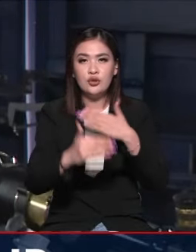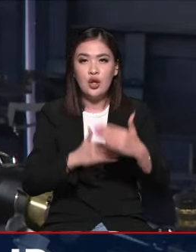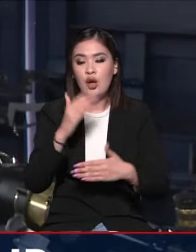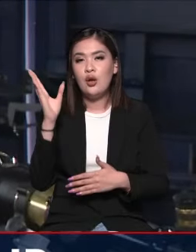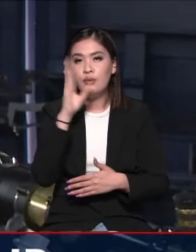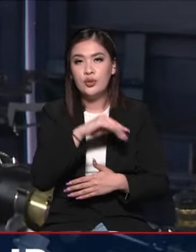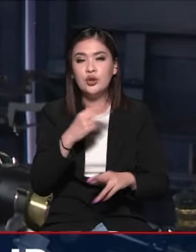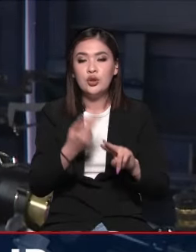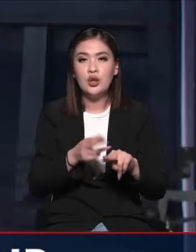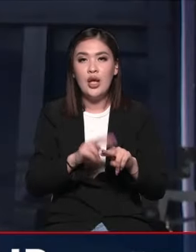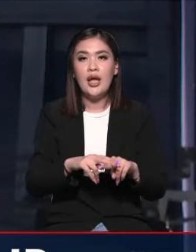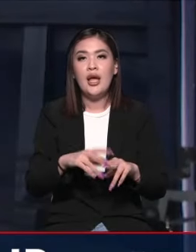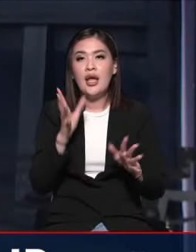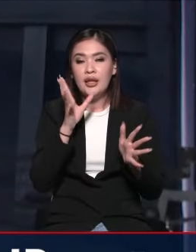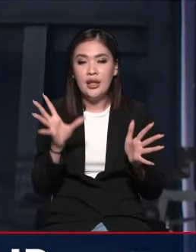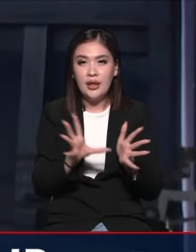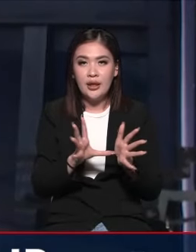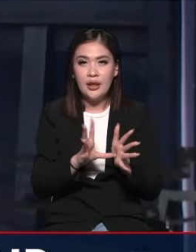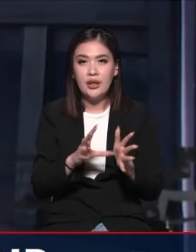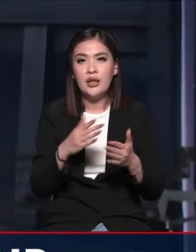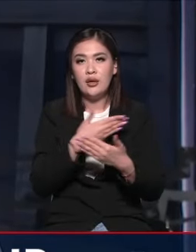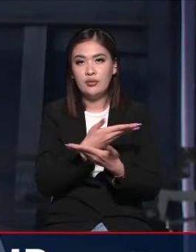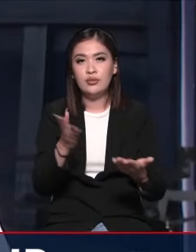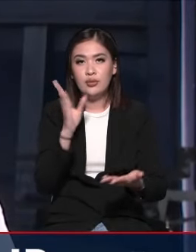көмектеседі. Осылайша олар энергияны біркелкі тарата алады.